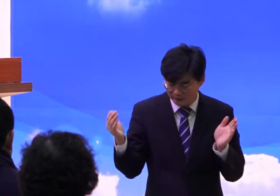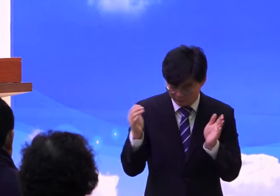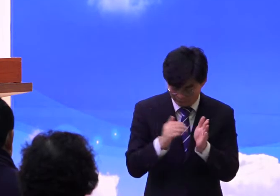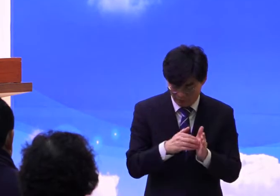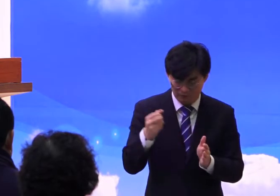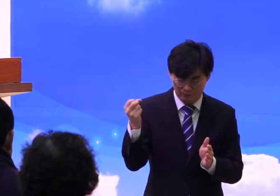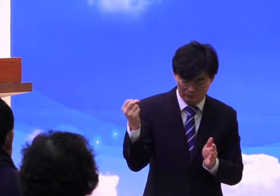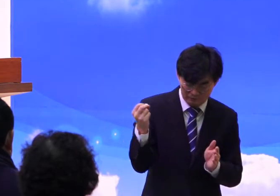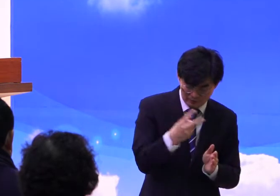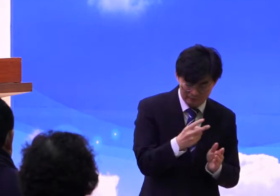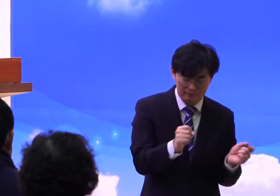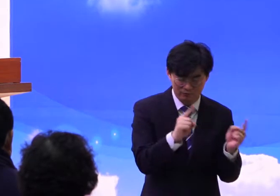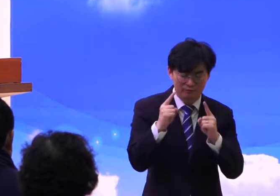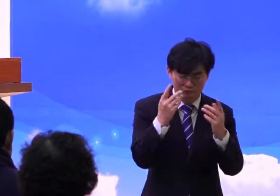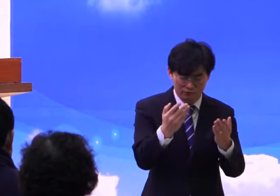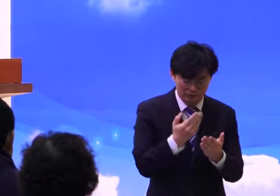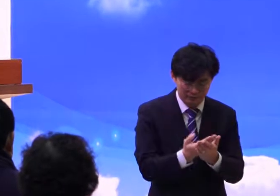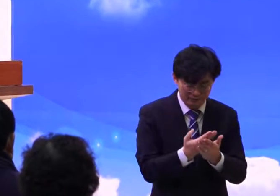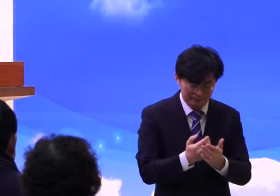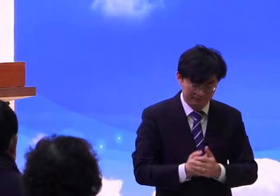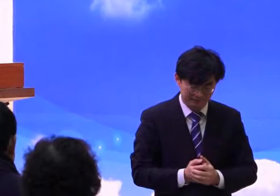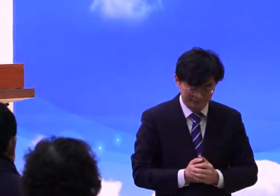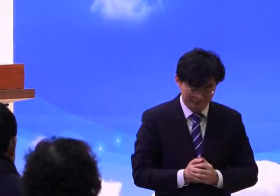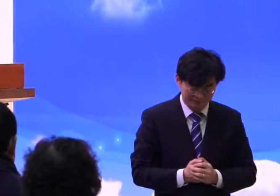은혜 베풀어 주시옵소서.